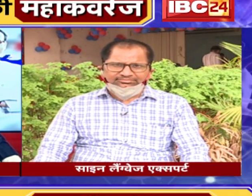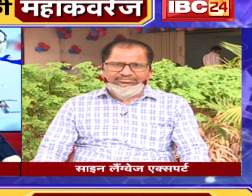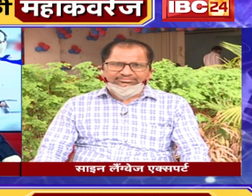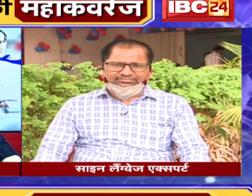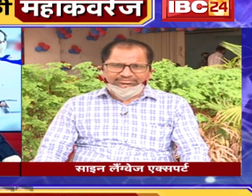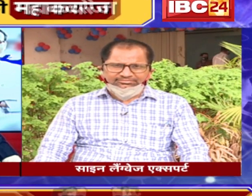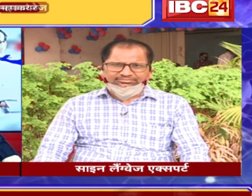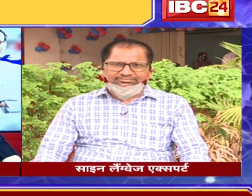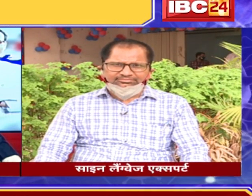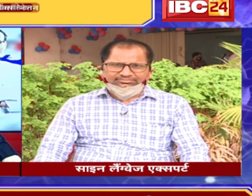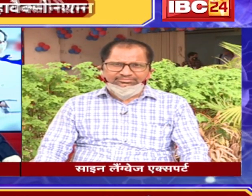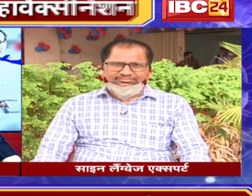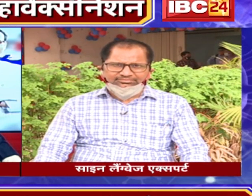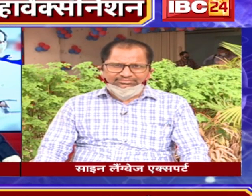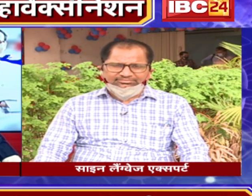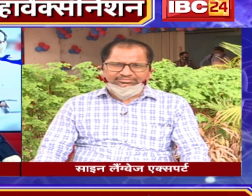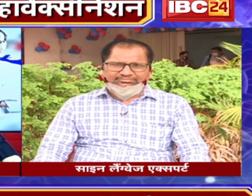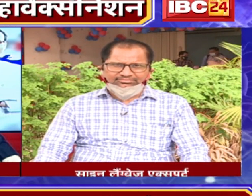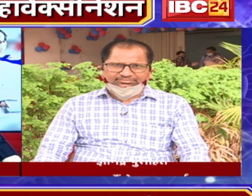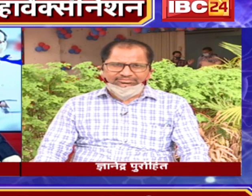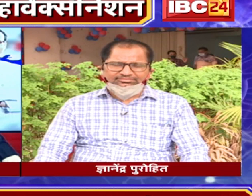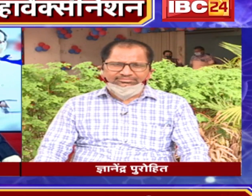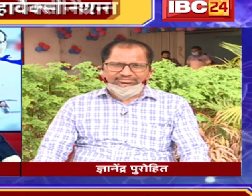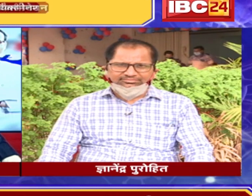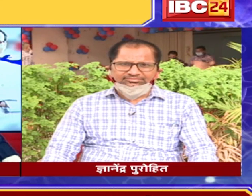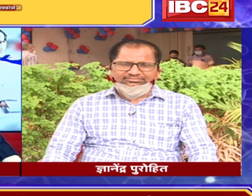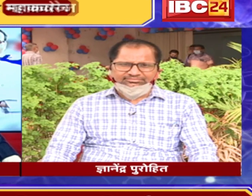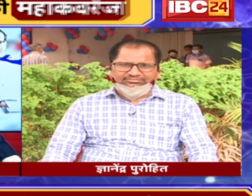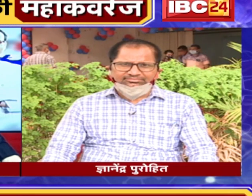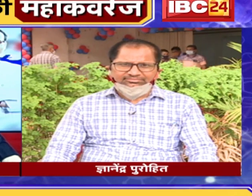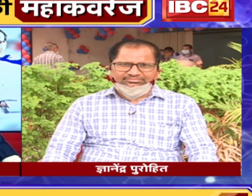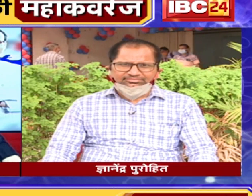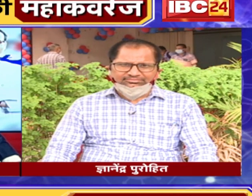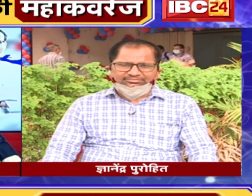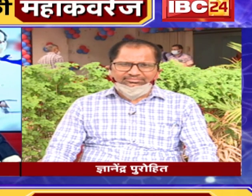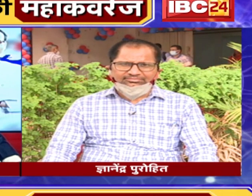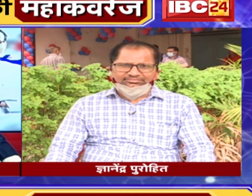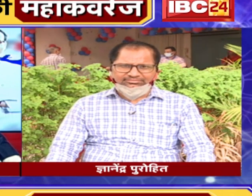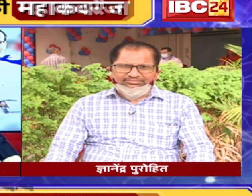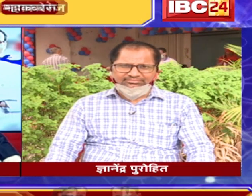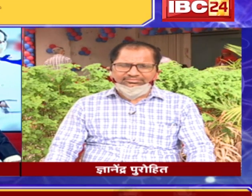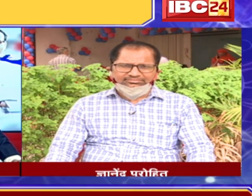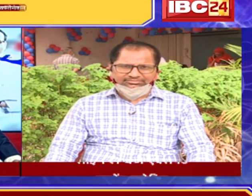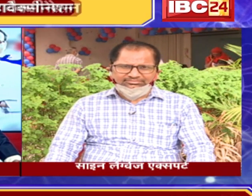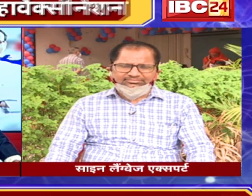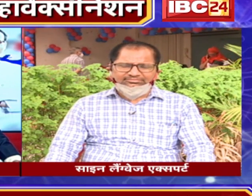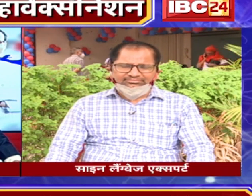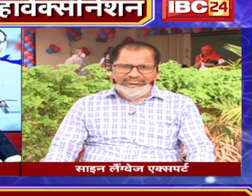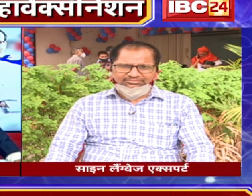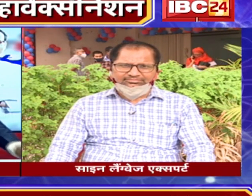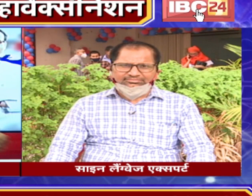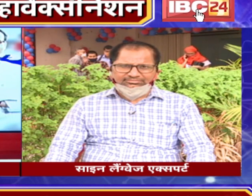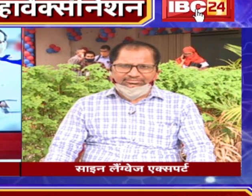लेकर सरकार संजीदा है। लोगों को वैक्सीन लगवाने के लिए हर तरह के संभव प्रयास आज से शुरू किए गए। हालांकि इससे पहले भी